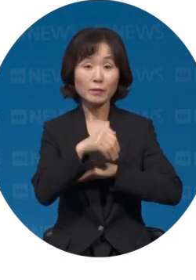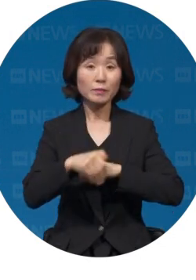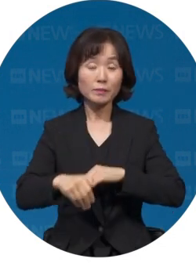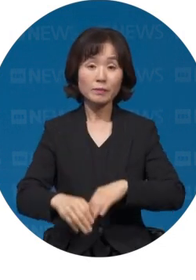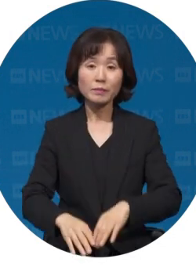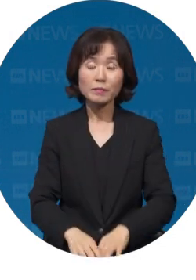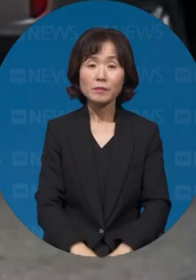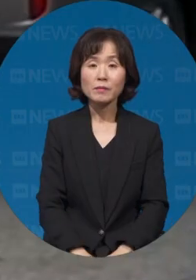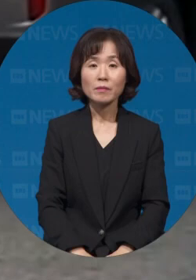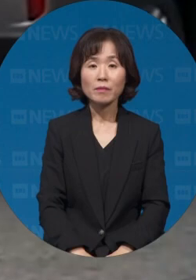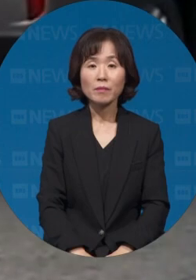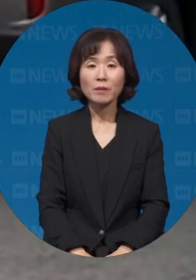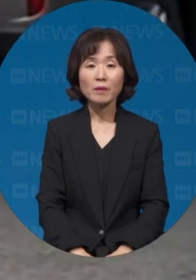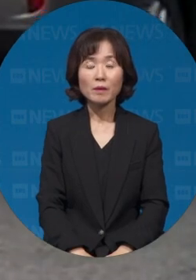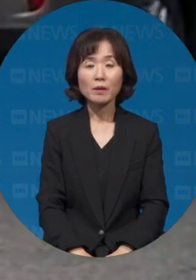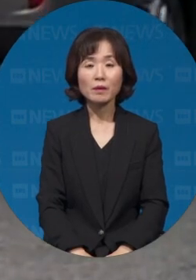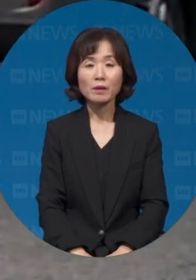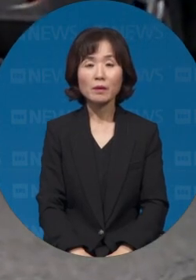전망입니다.